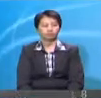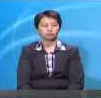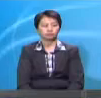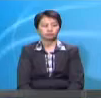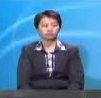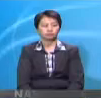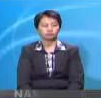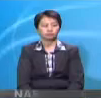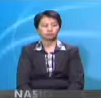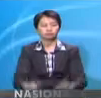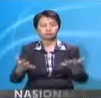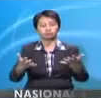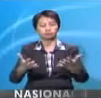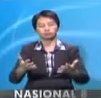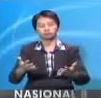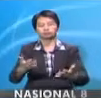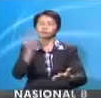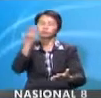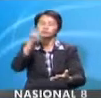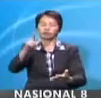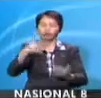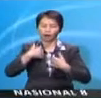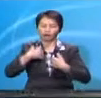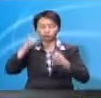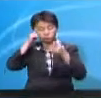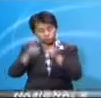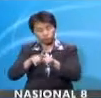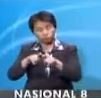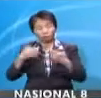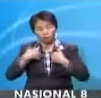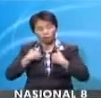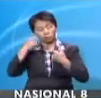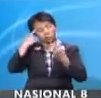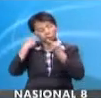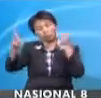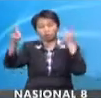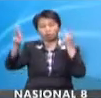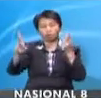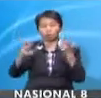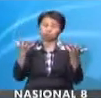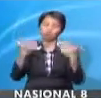There's always agreement and disagreement. And it's healthy. Do you agree with everything your brother does?